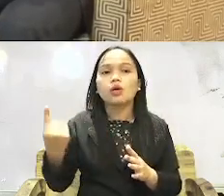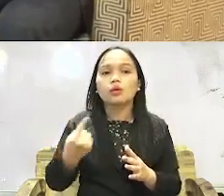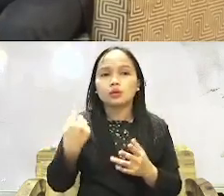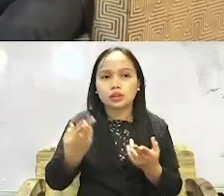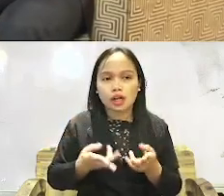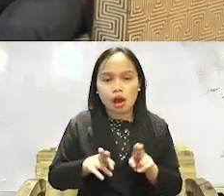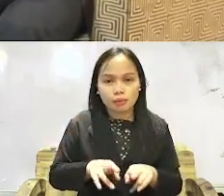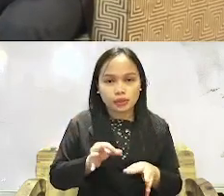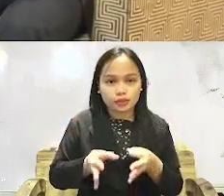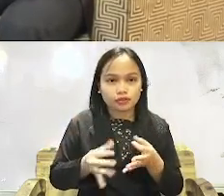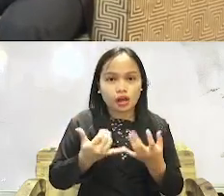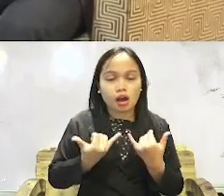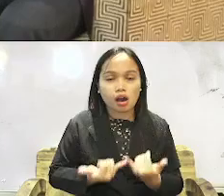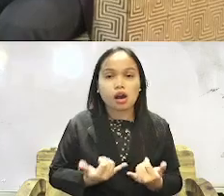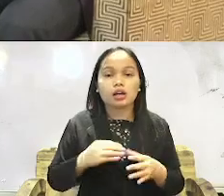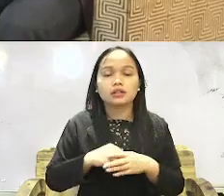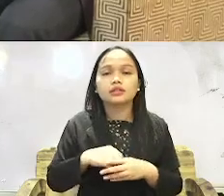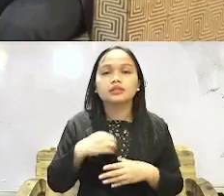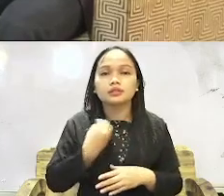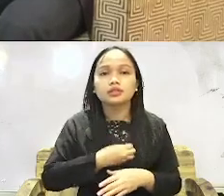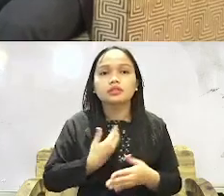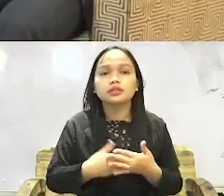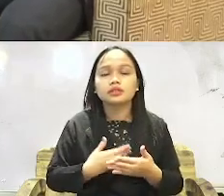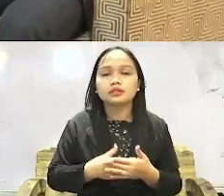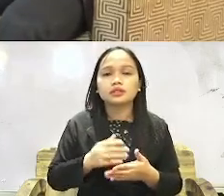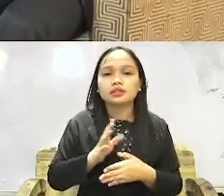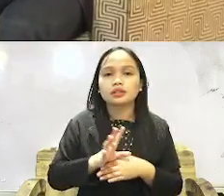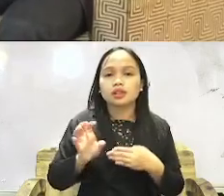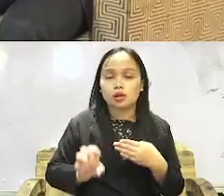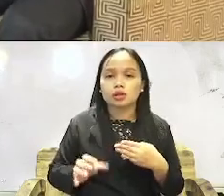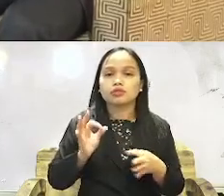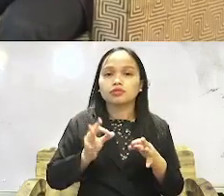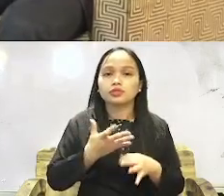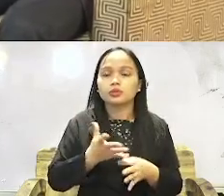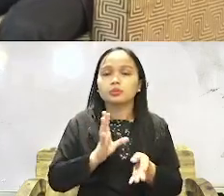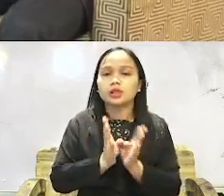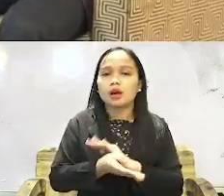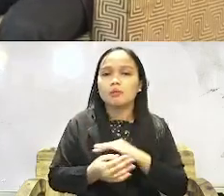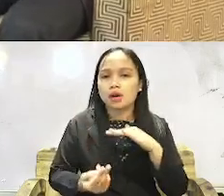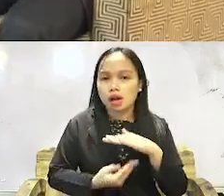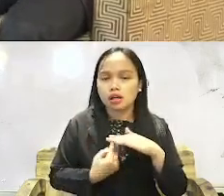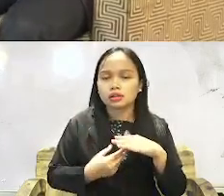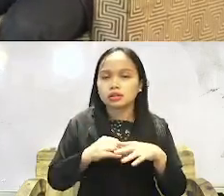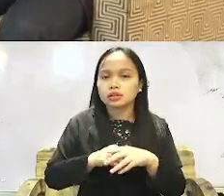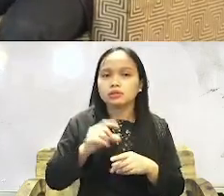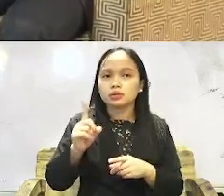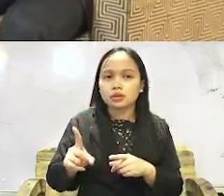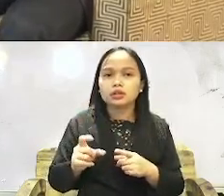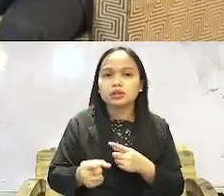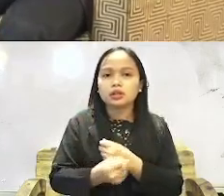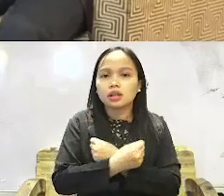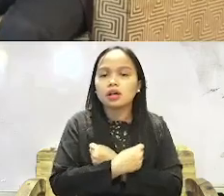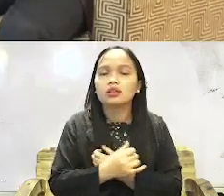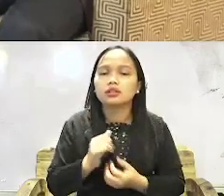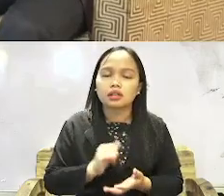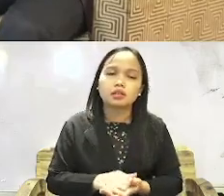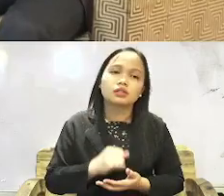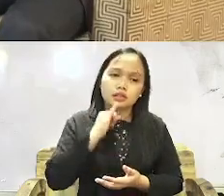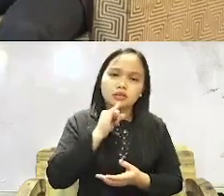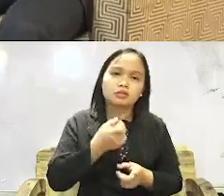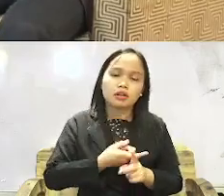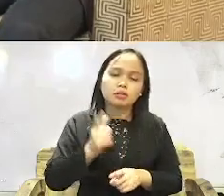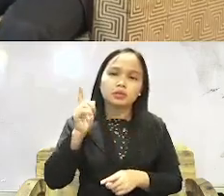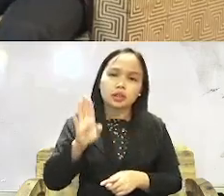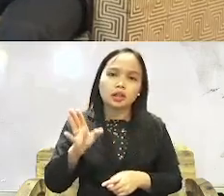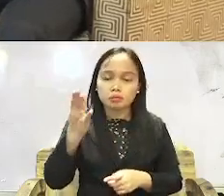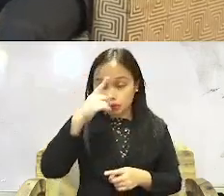kapag ngayon, sa pagtatapos na ito, magpapa-under ka sa isang klase ng pagmamahal na kung saan galing sa Diyos.